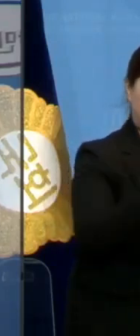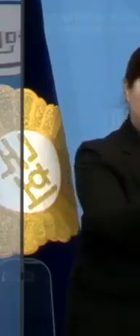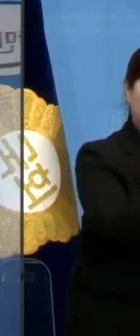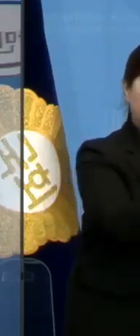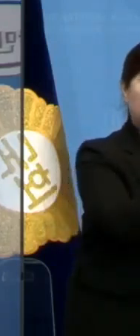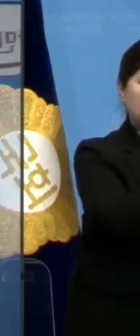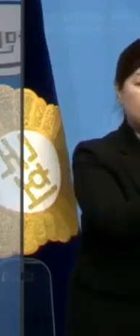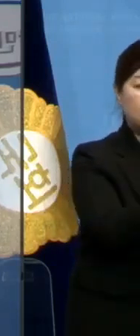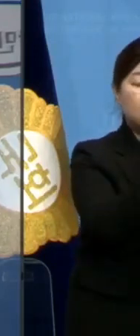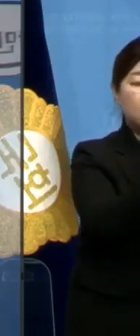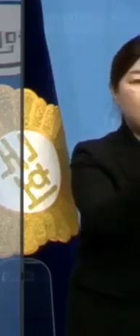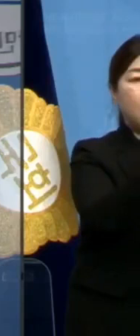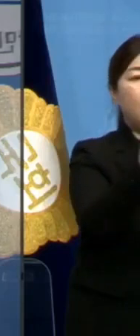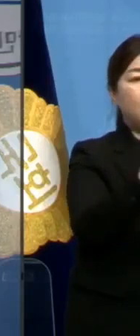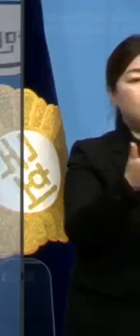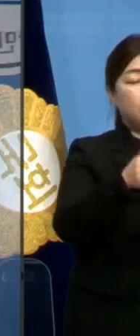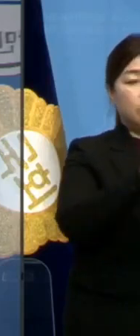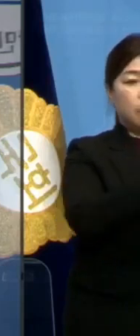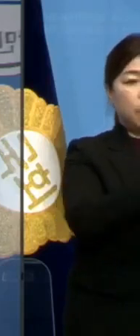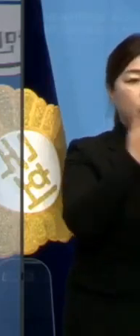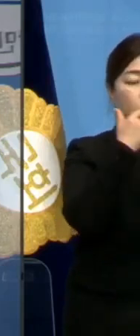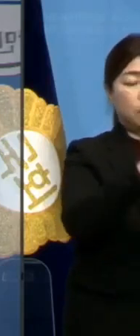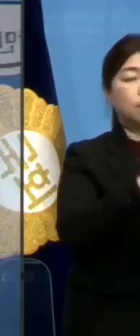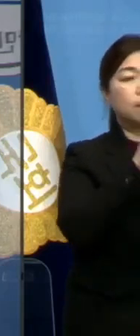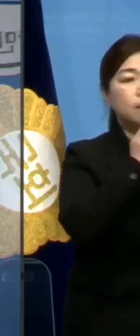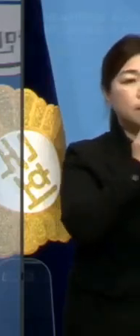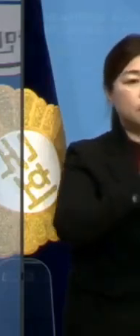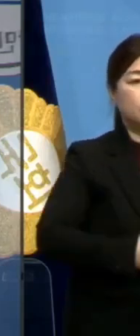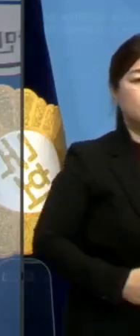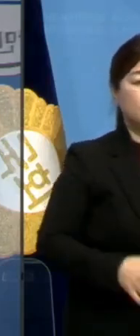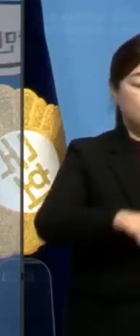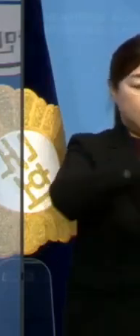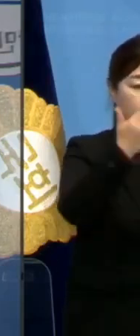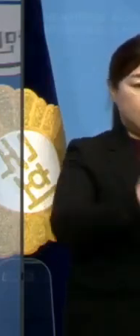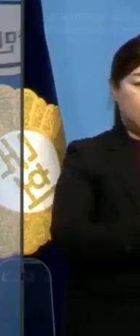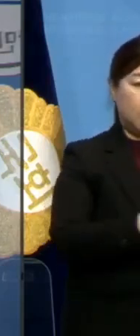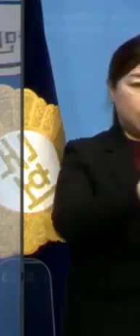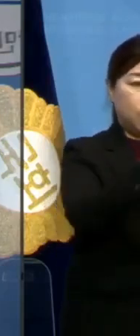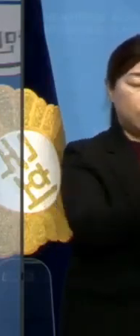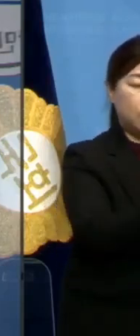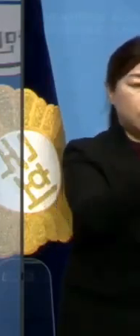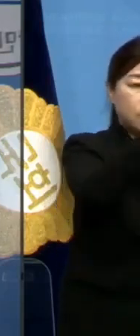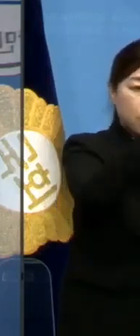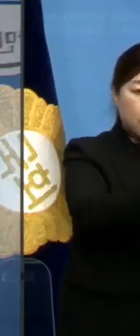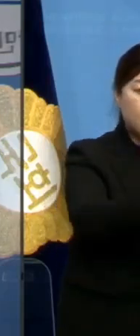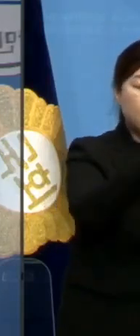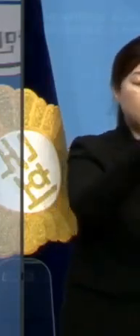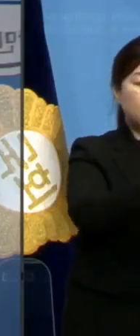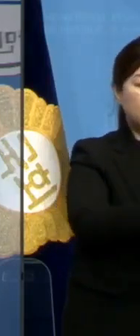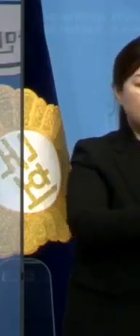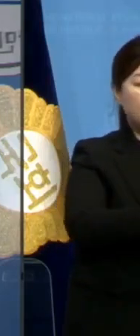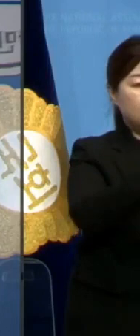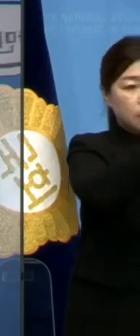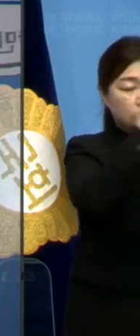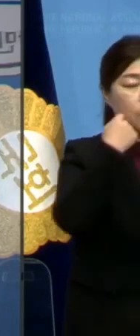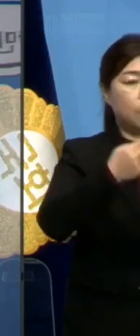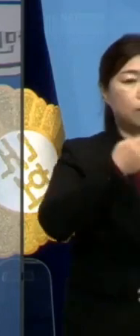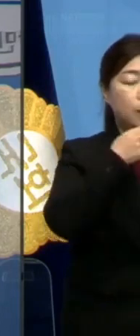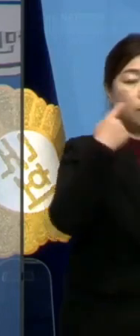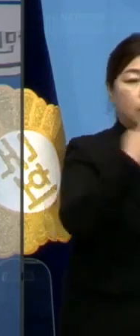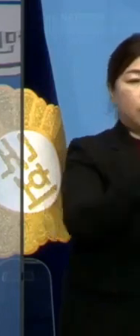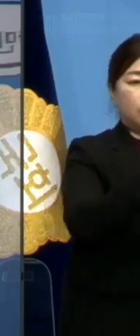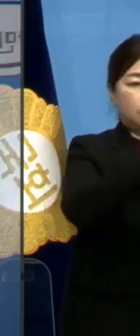대표님은 누구도 부인할 수 없습니다 전체 야권 에 소중한 자산을 근거 없이 뭐 약하고